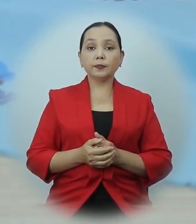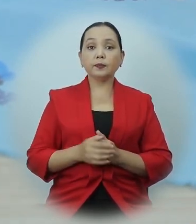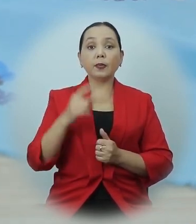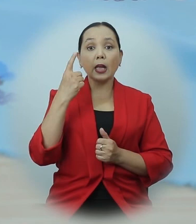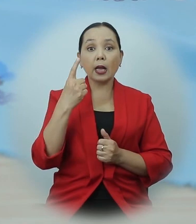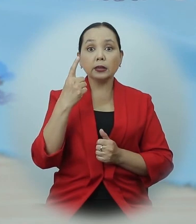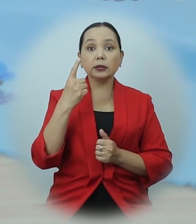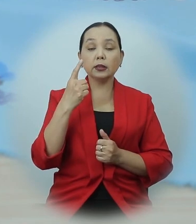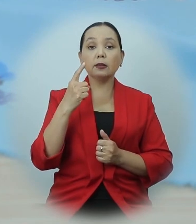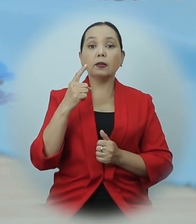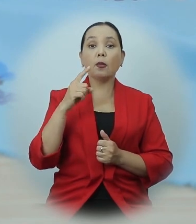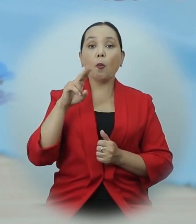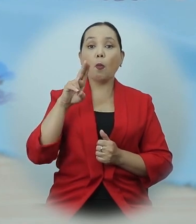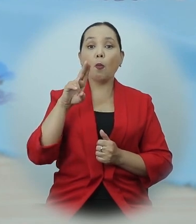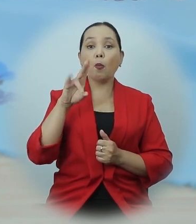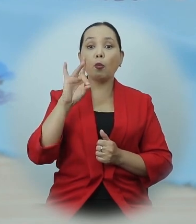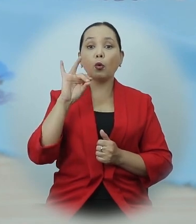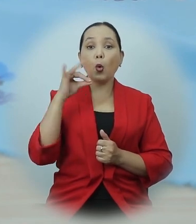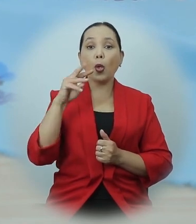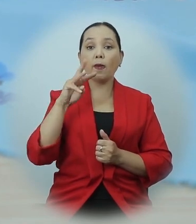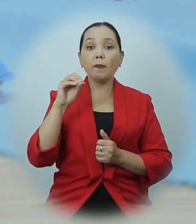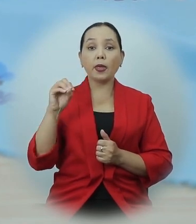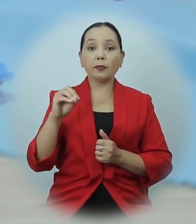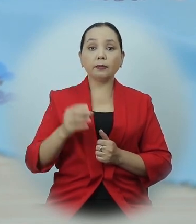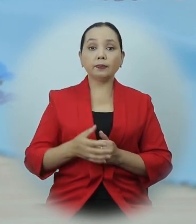И один по проме изделия.